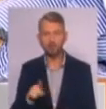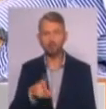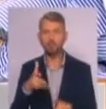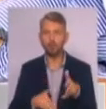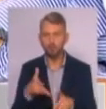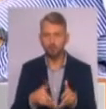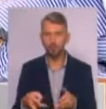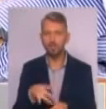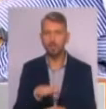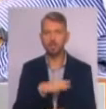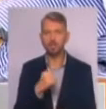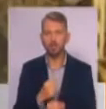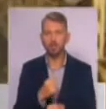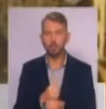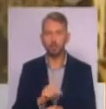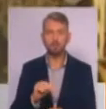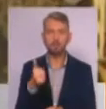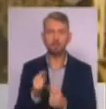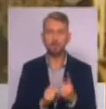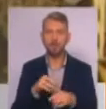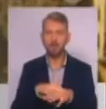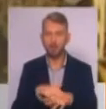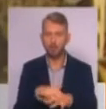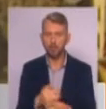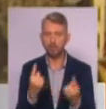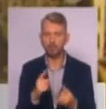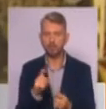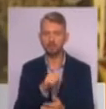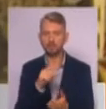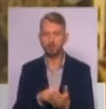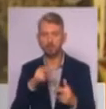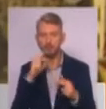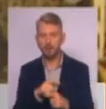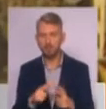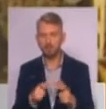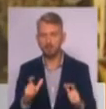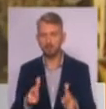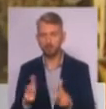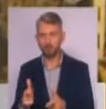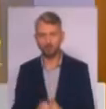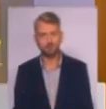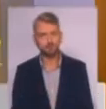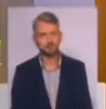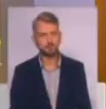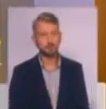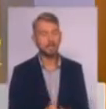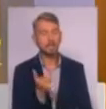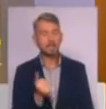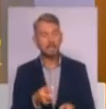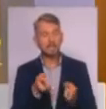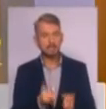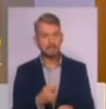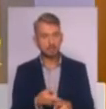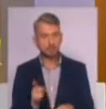Оболонському районі і були зроблені перші перерахунки суттєві з приводу неправильних платіжок. Прошу, пані Людмило. Так, дійсно,